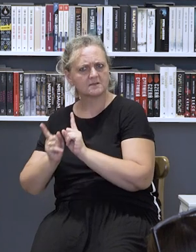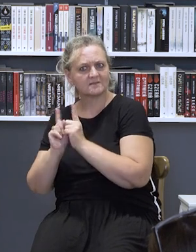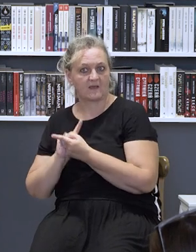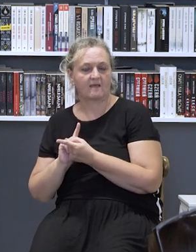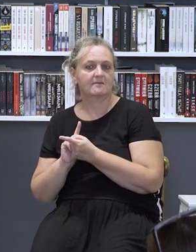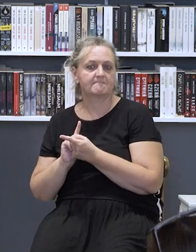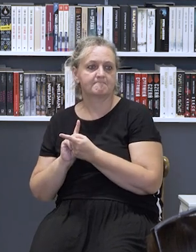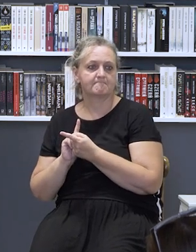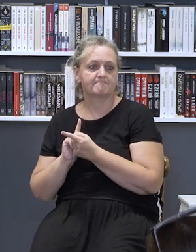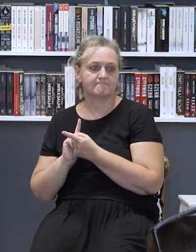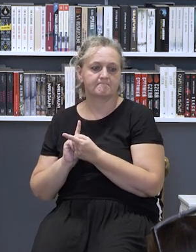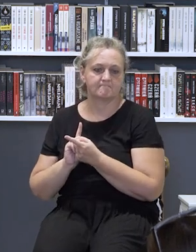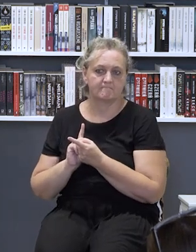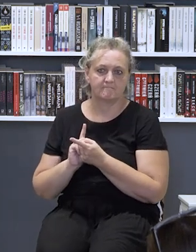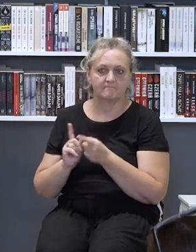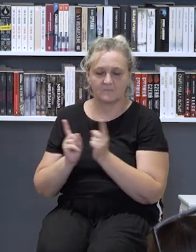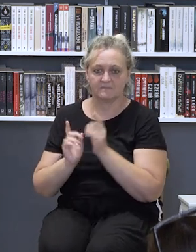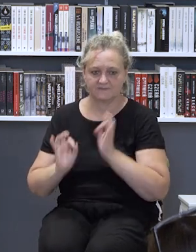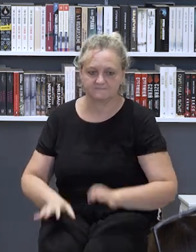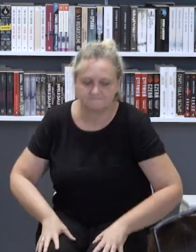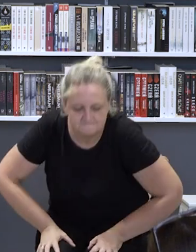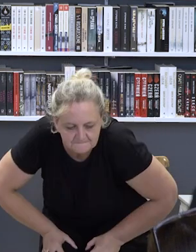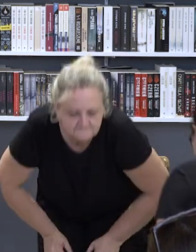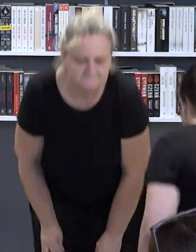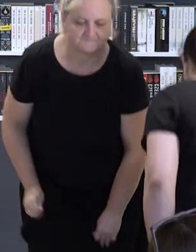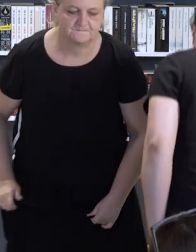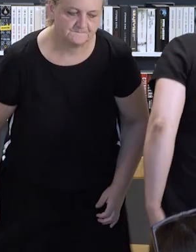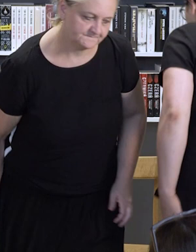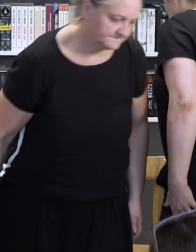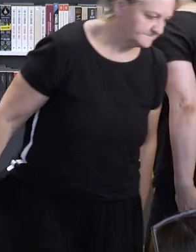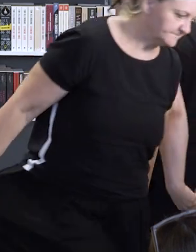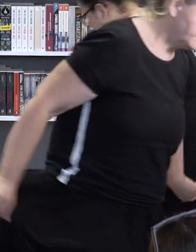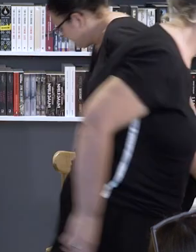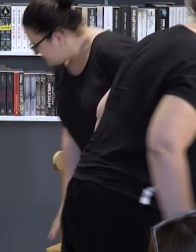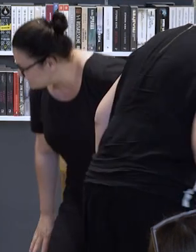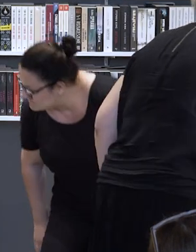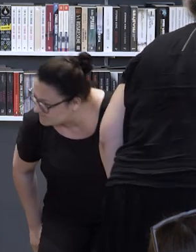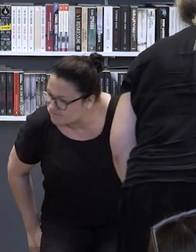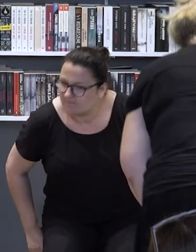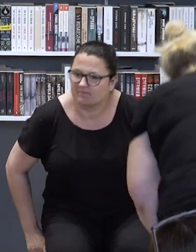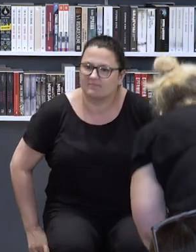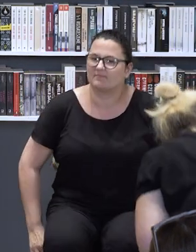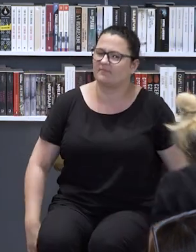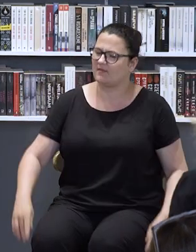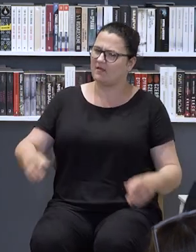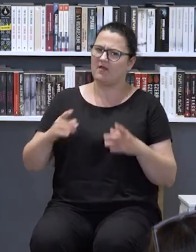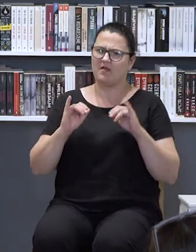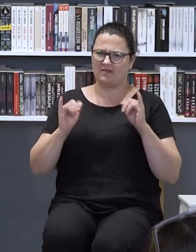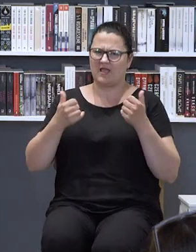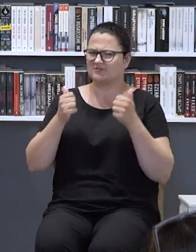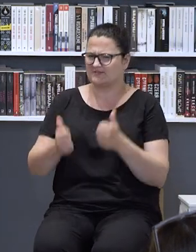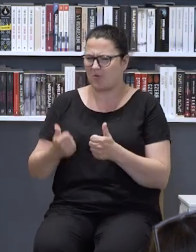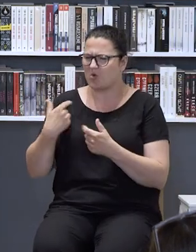realną. Spotykali się w realu. Jak to się stało, że dopisałaś do tego